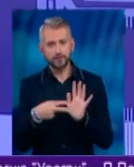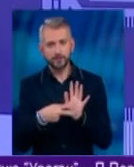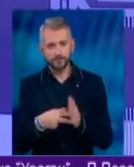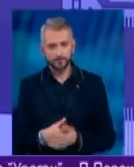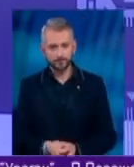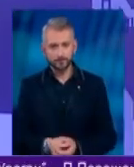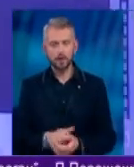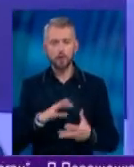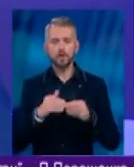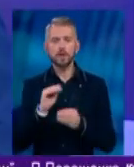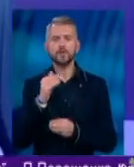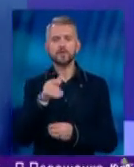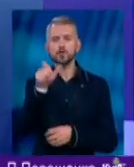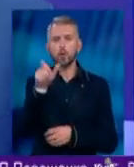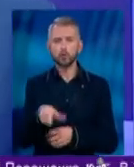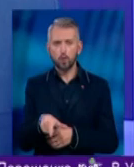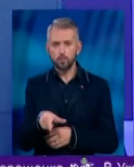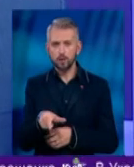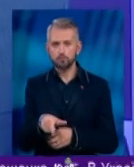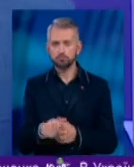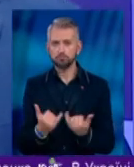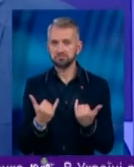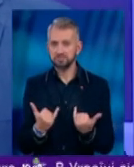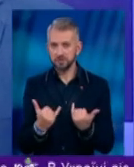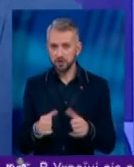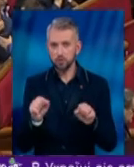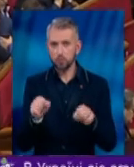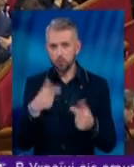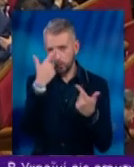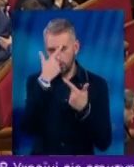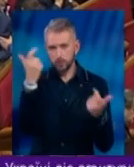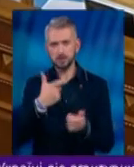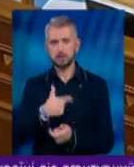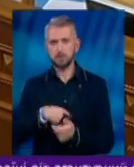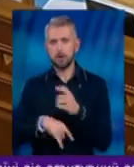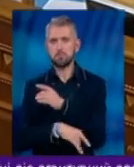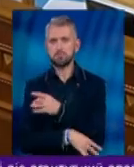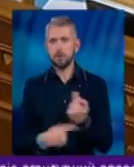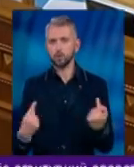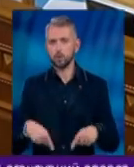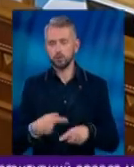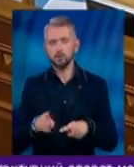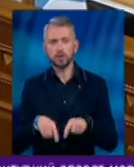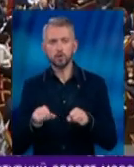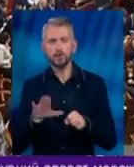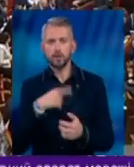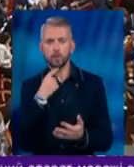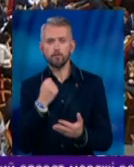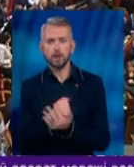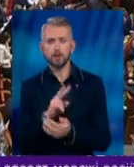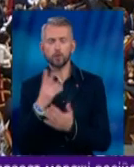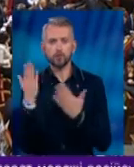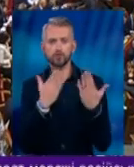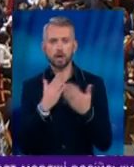19:00. Отже, фізична особа віднині зможе оголосити себе банкрутом. Це стало можливим після ухвалення у